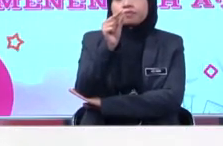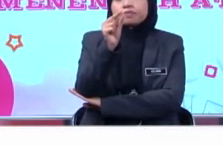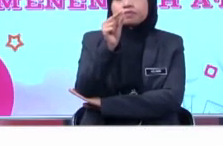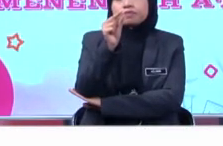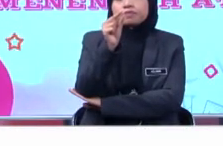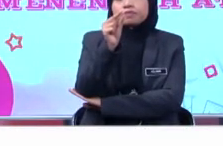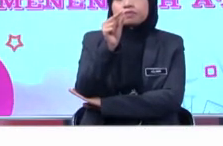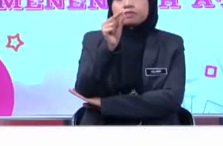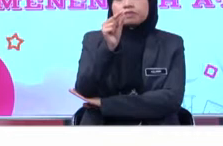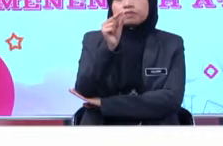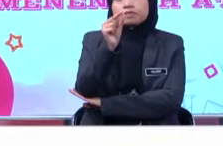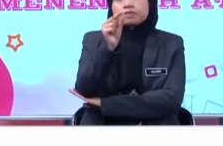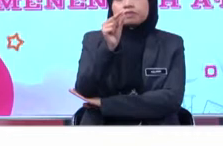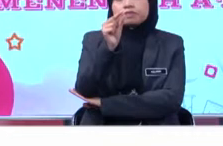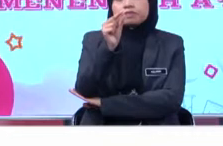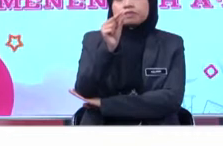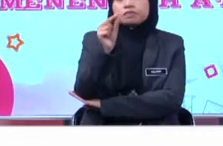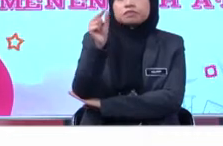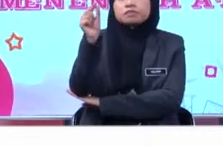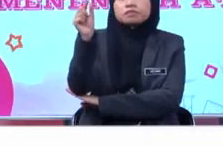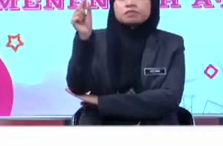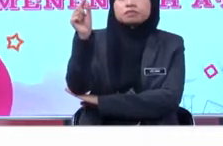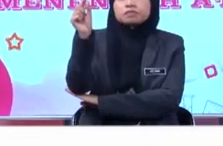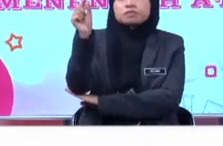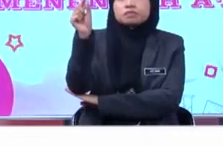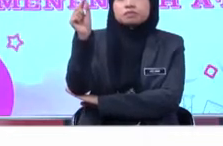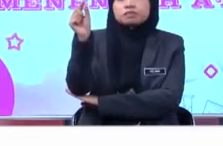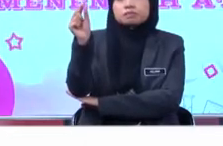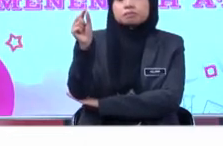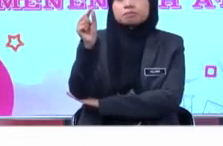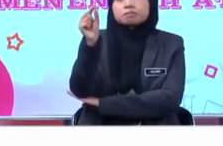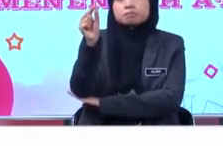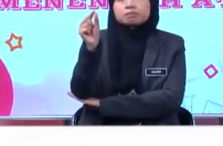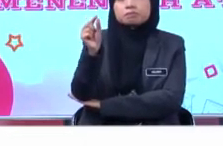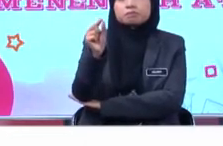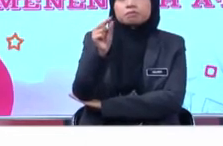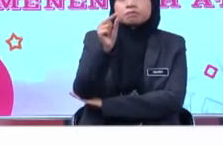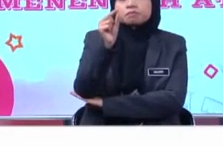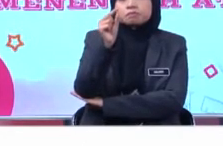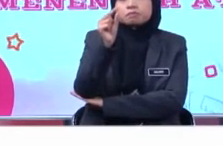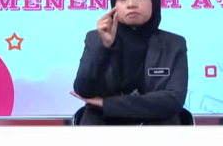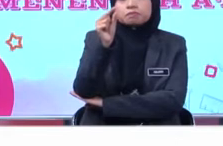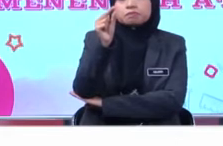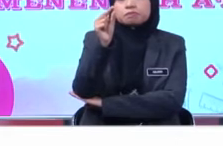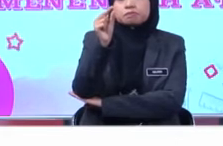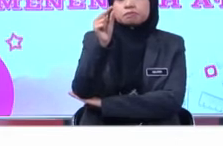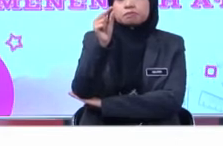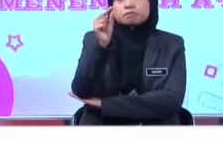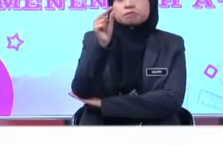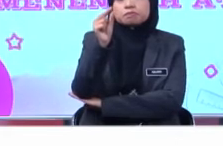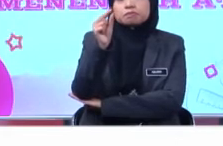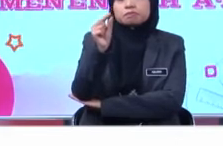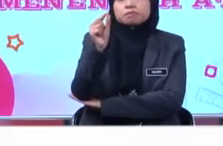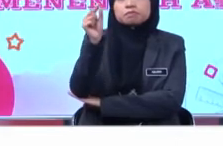lillahi Ma fissamawati wama fil out wama fil